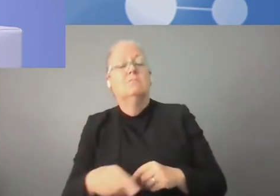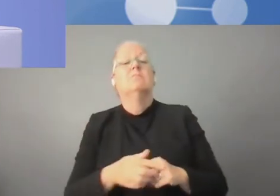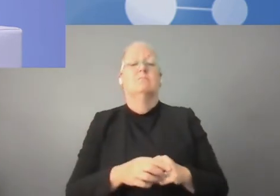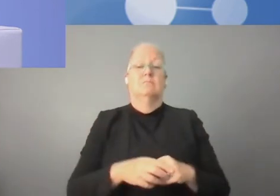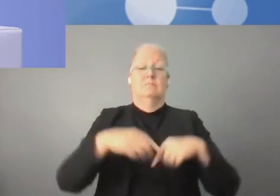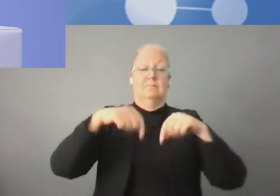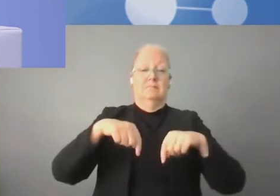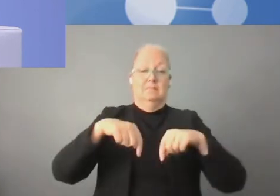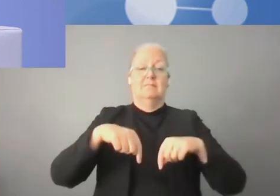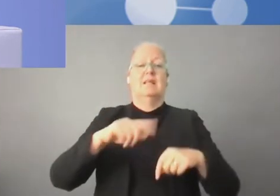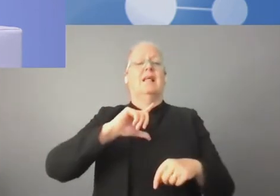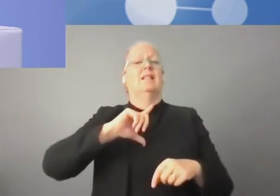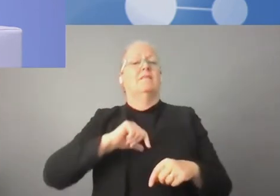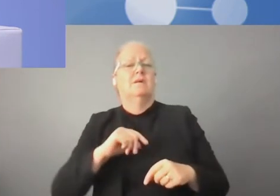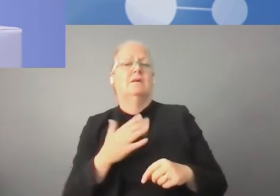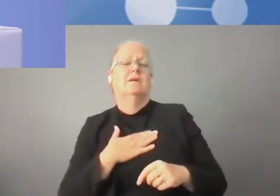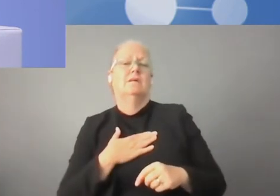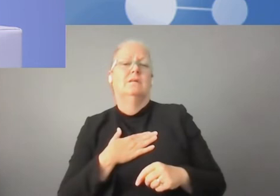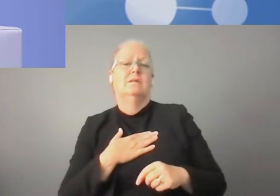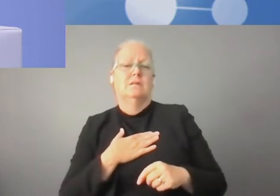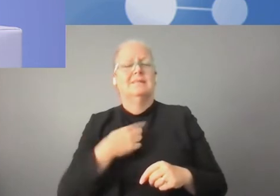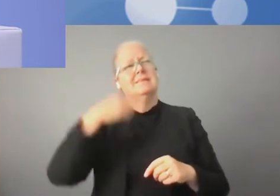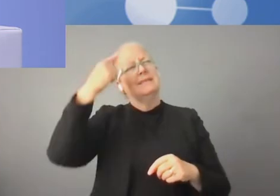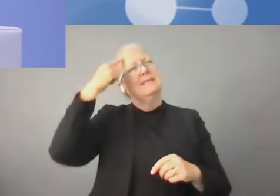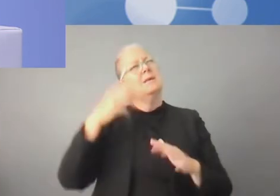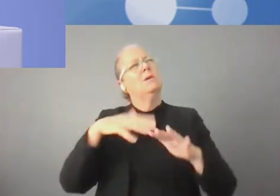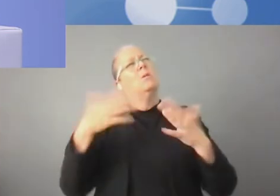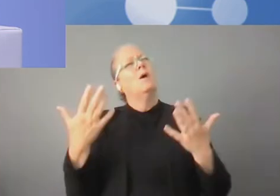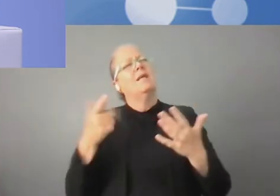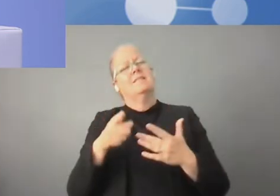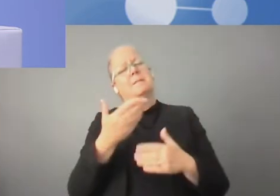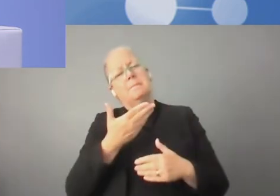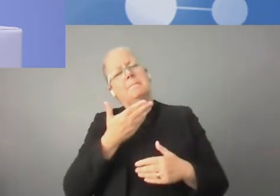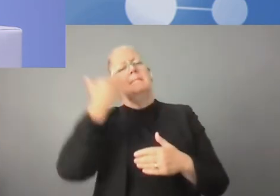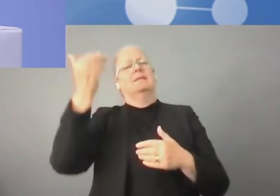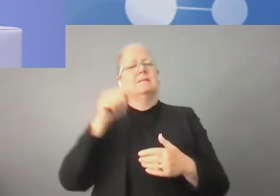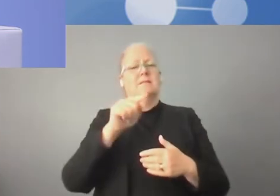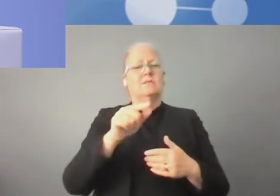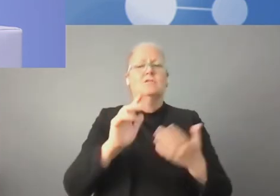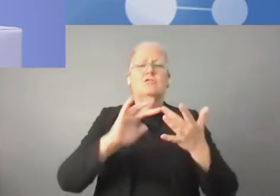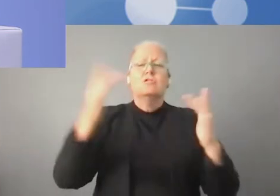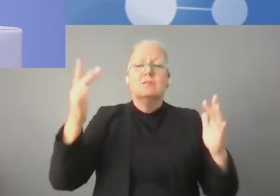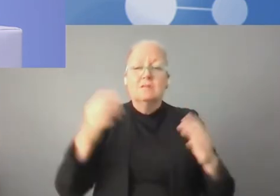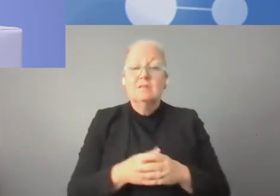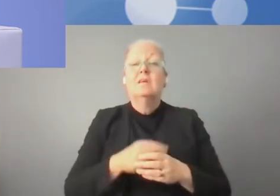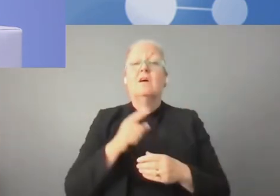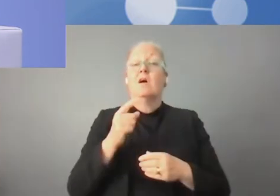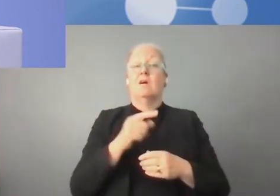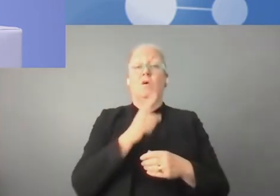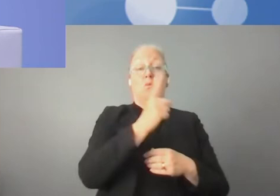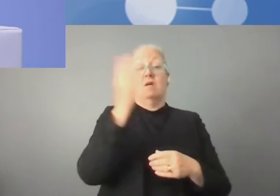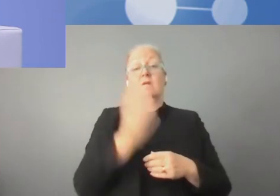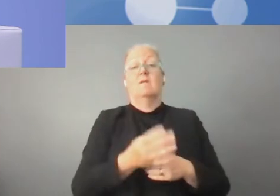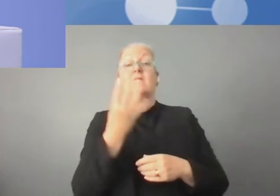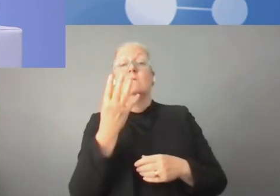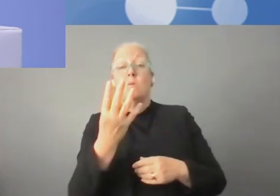这些最基本的特点的话，新的技术是没有什么用处的。在拉脱维亚，我们可以